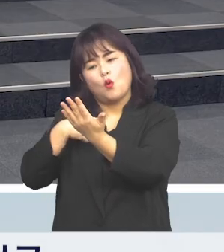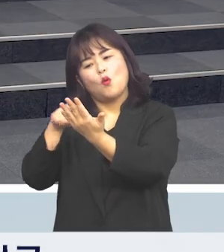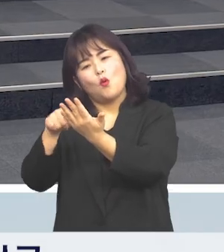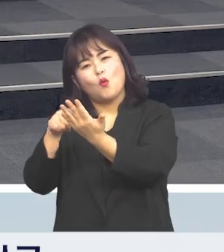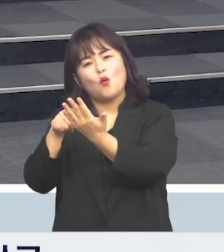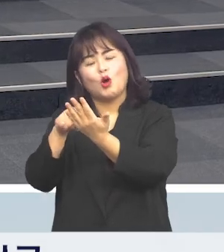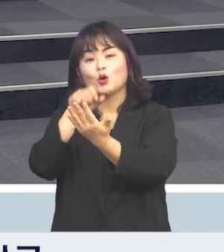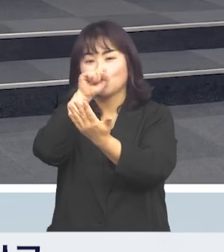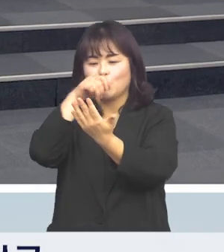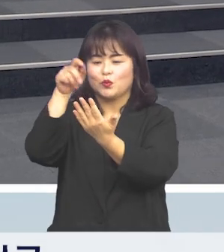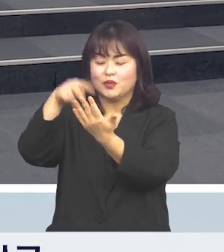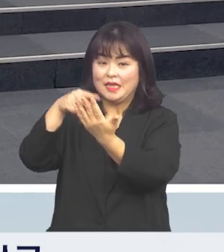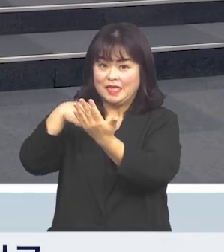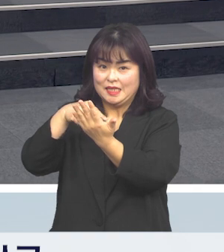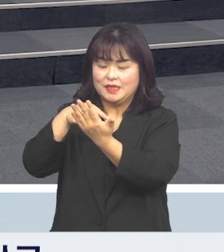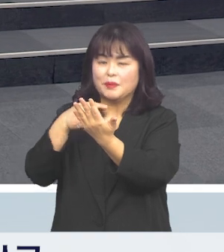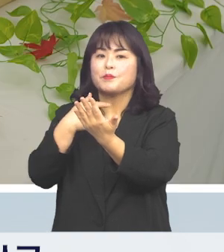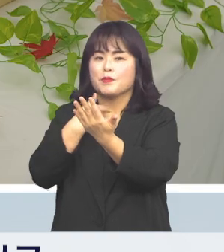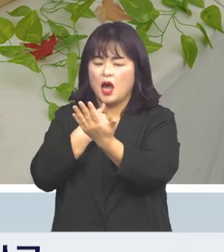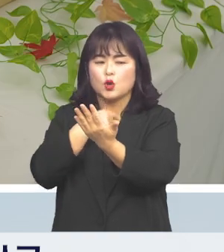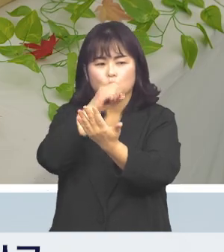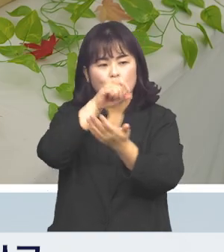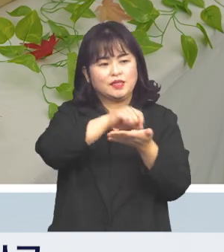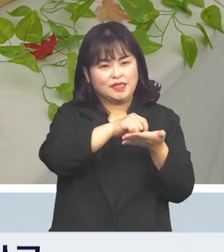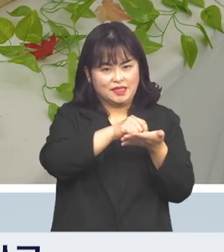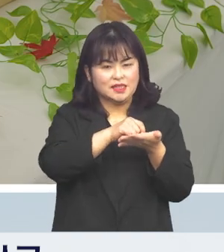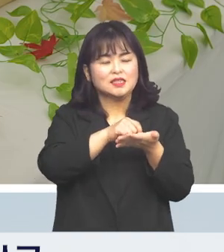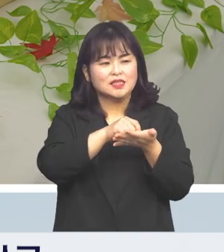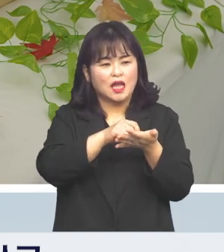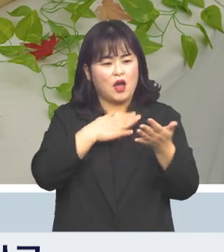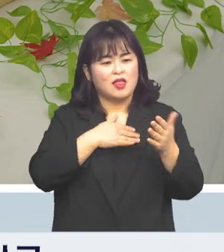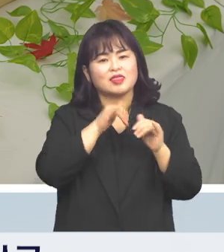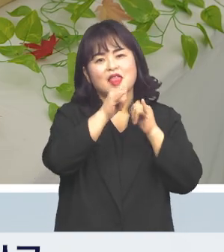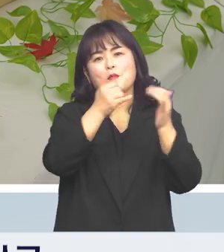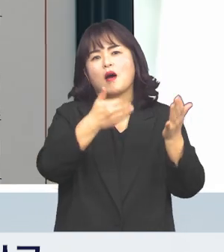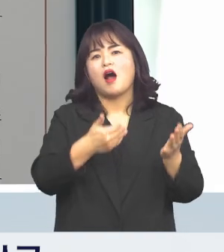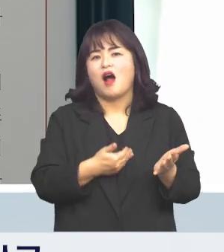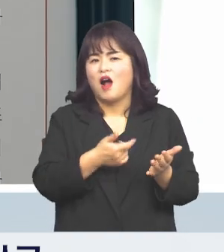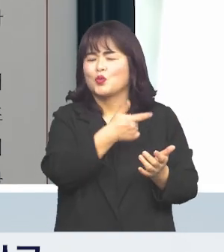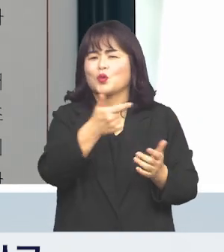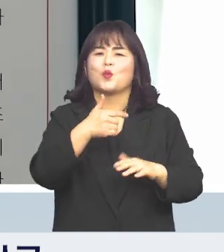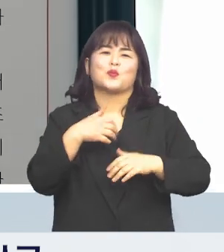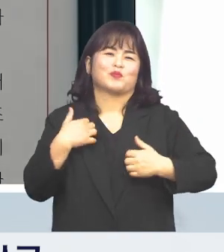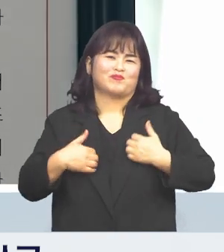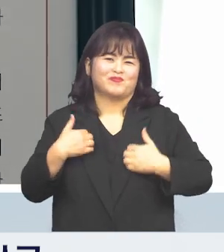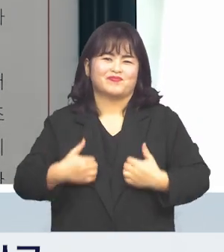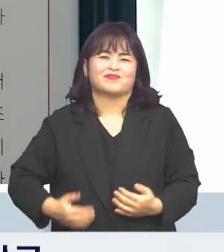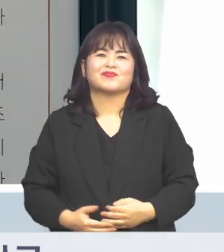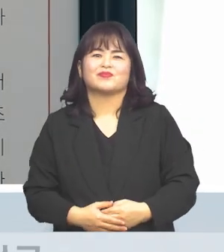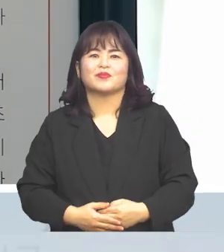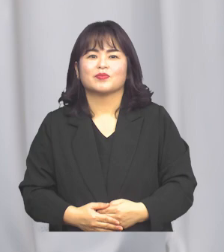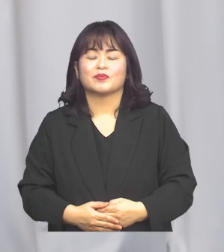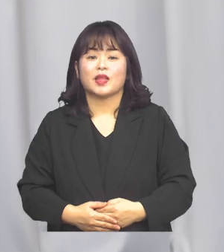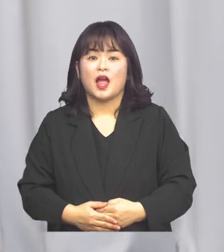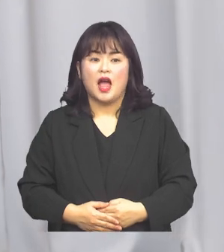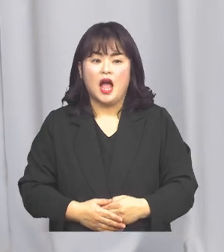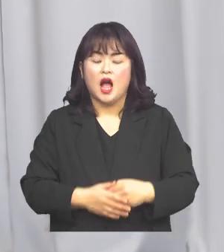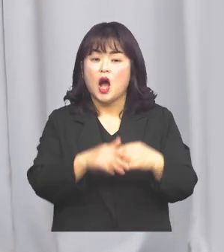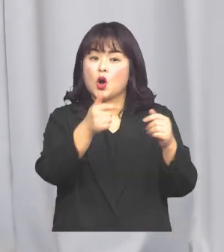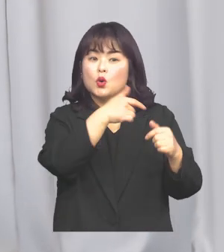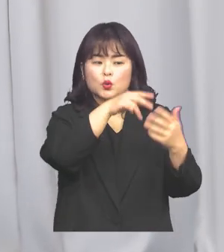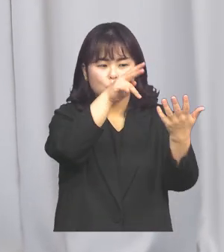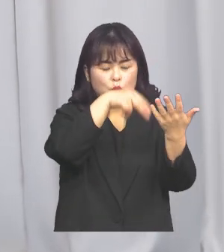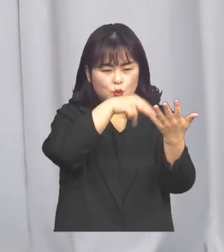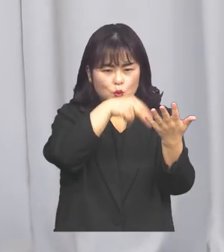됐는데 겸사겸사 좋은 책도 읽고 좋은 글도 쓰고 상까지 받게 돼서 너무 기쁩니다.